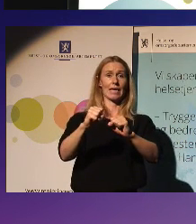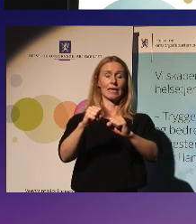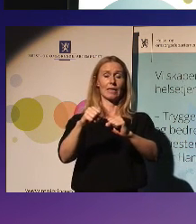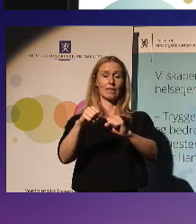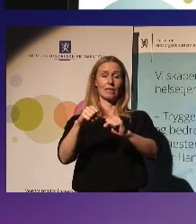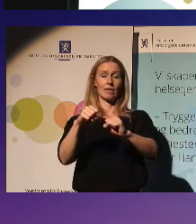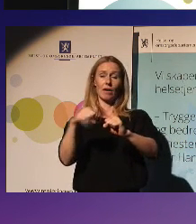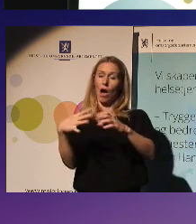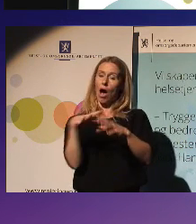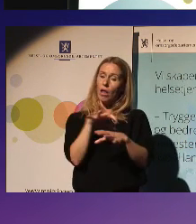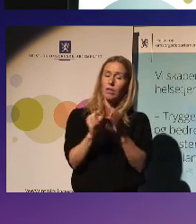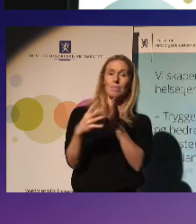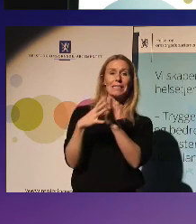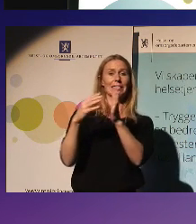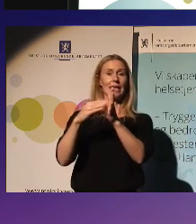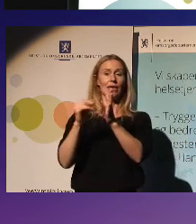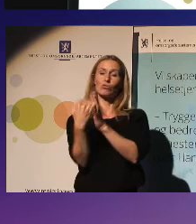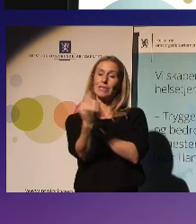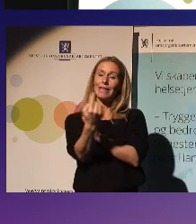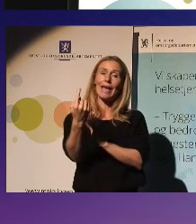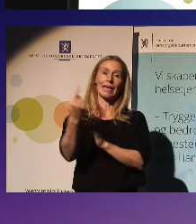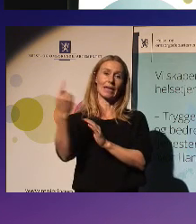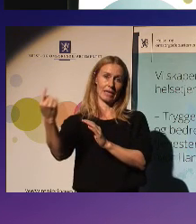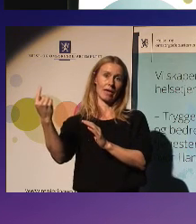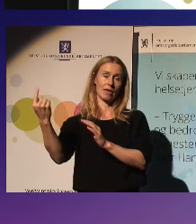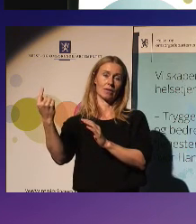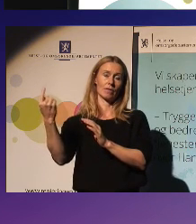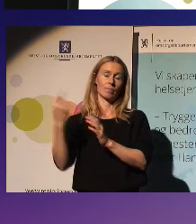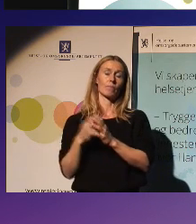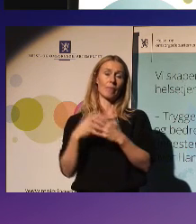enkelte, og på den måten bygger verdighet.